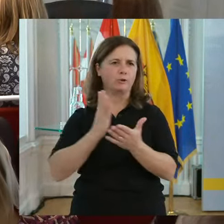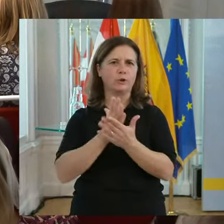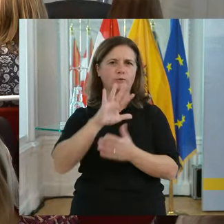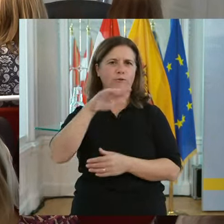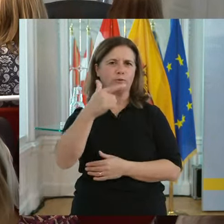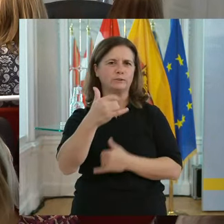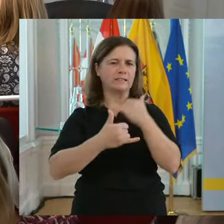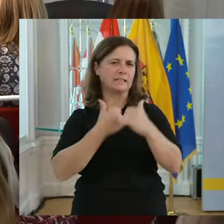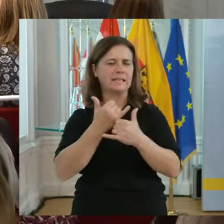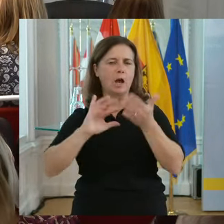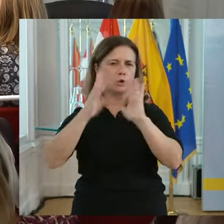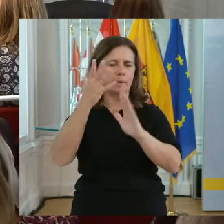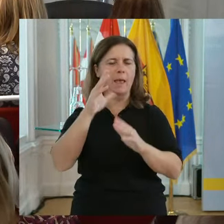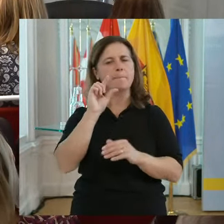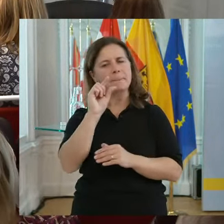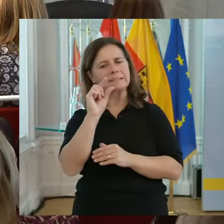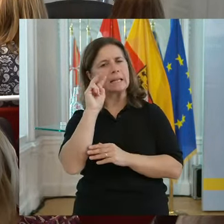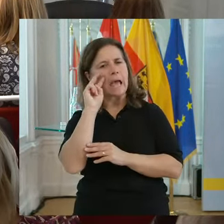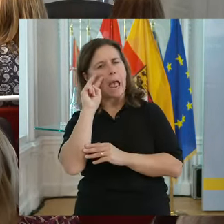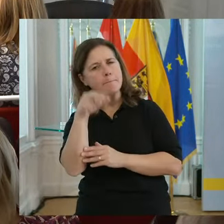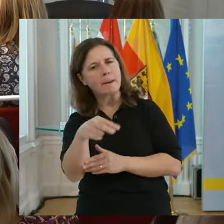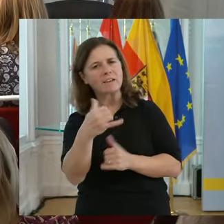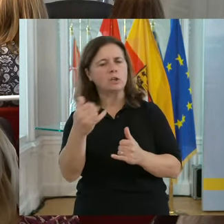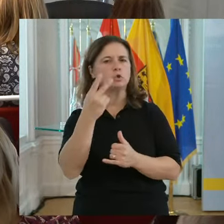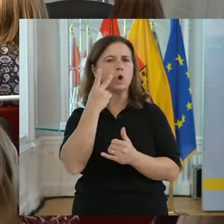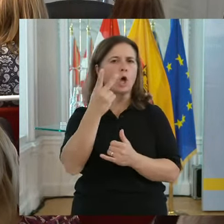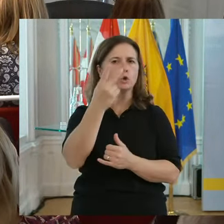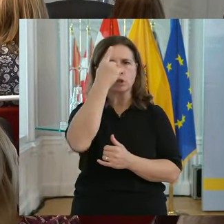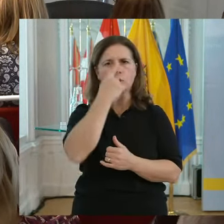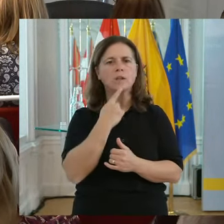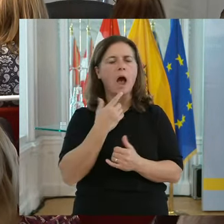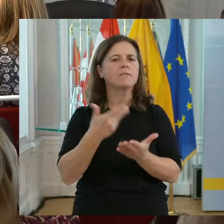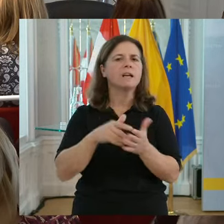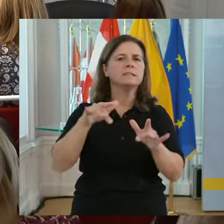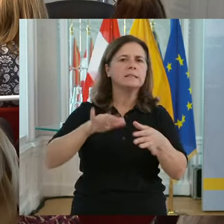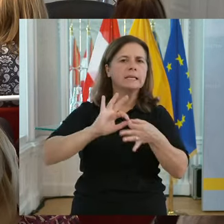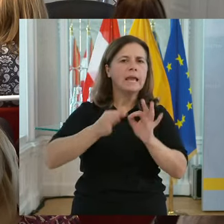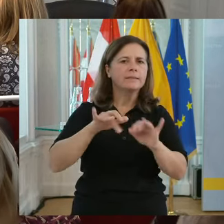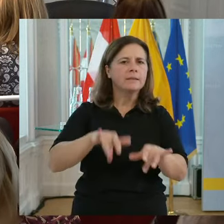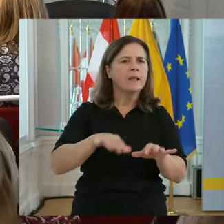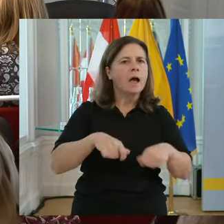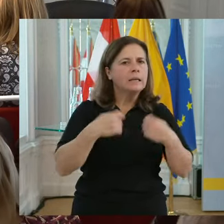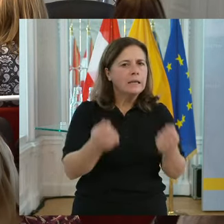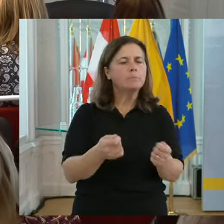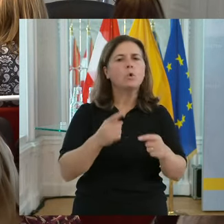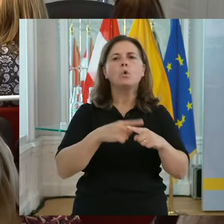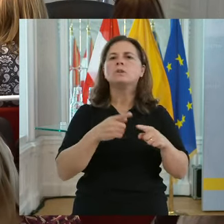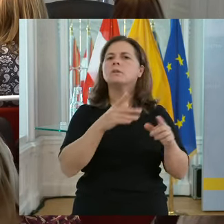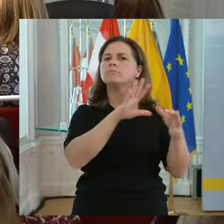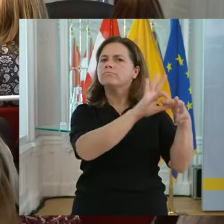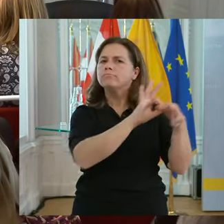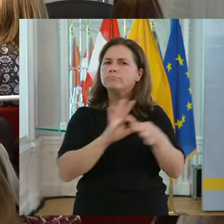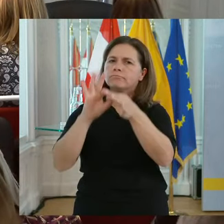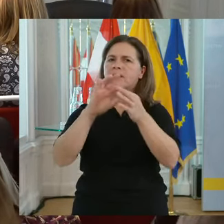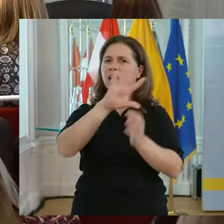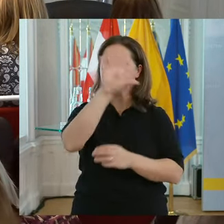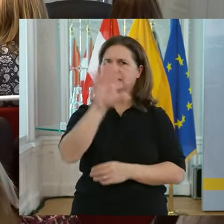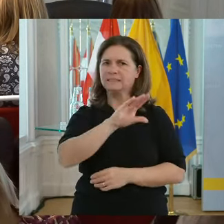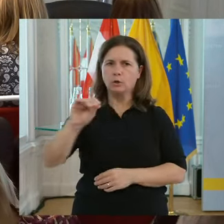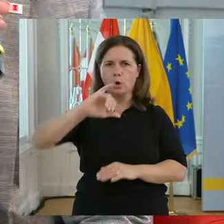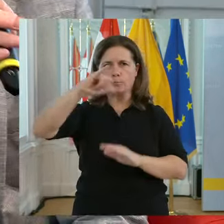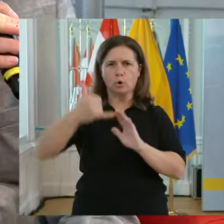Geben Sie uns doch bitte ein bisschen einen Einblick in Autark. Wie sind Sie in Kärnten aufgestellt und was verbindet Sie mit dem Zero Project?